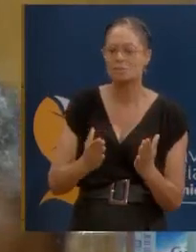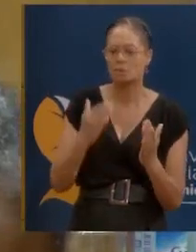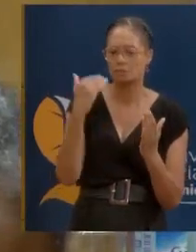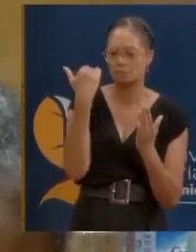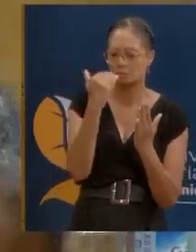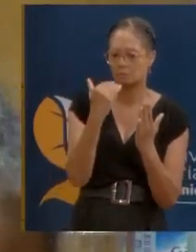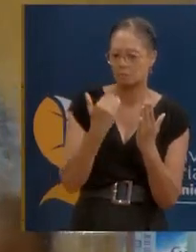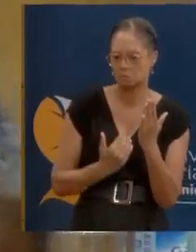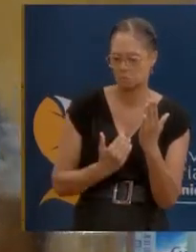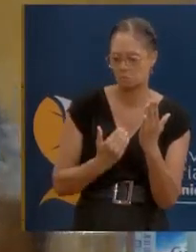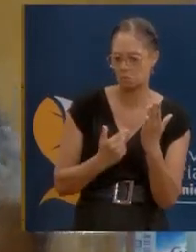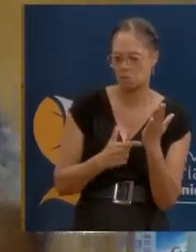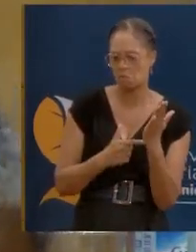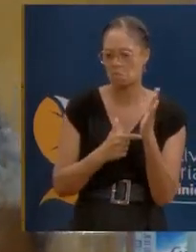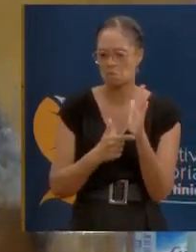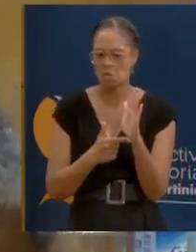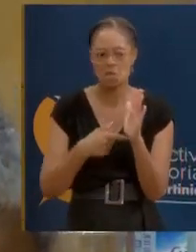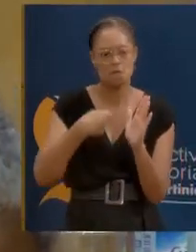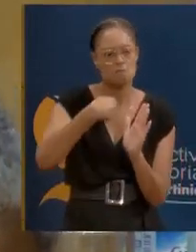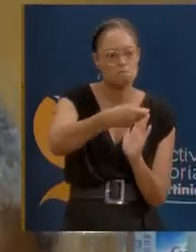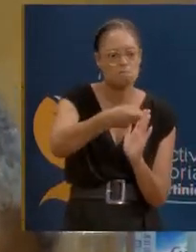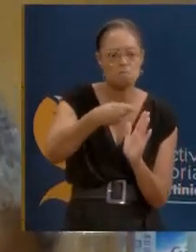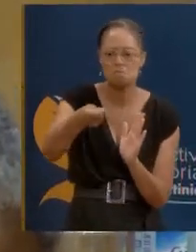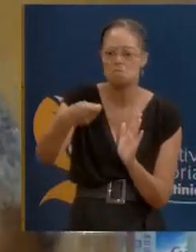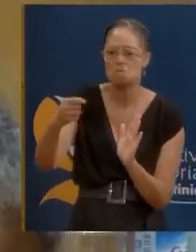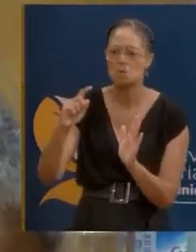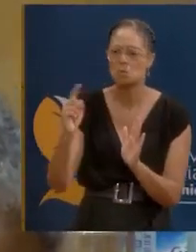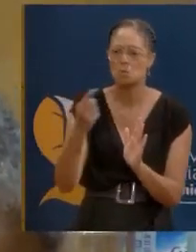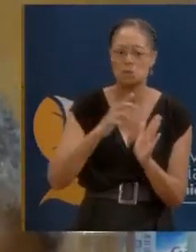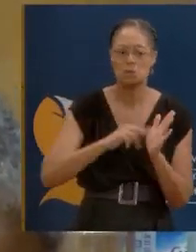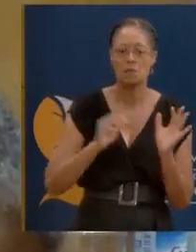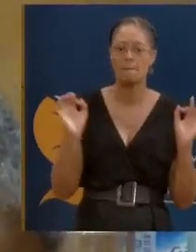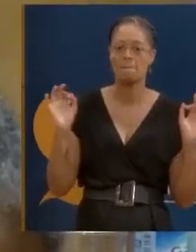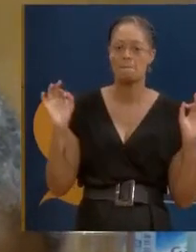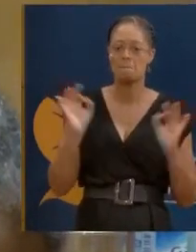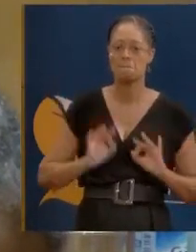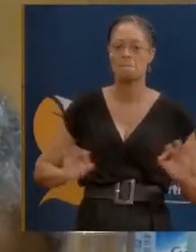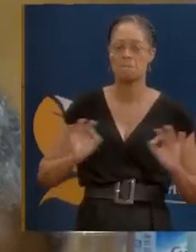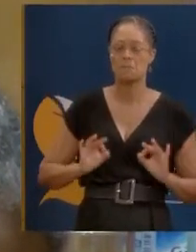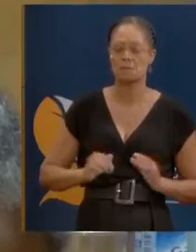qui a été soumis, remis à tout le monde, personne ne l'a signé.